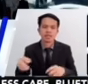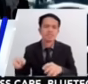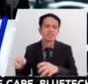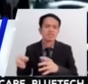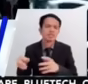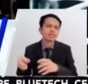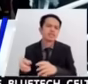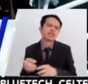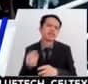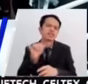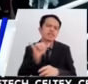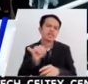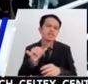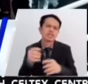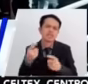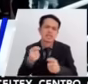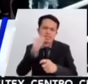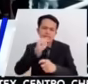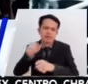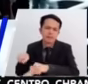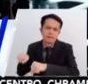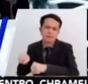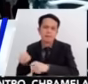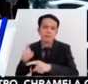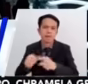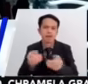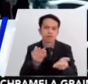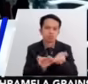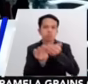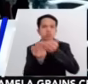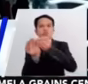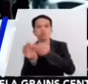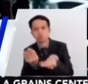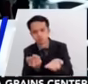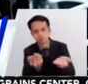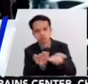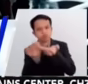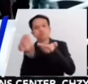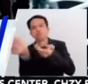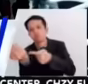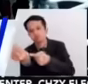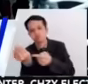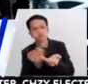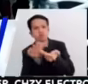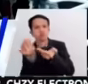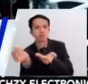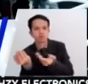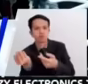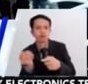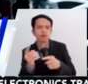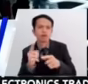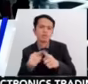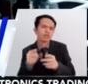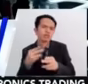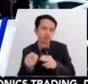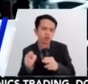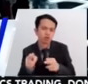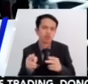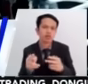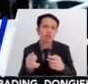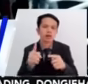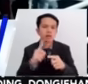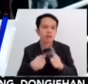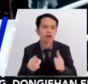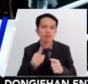yon, pero talagang medyo tumagilid, ano, at one point itong barko, pero saglit lang naman yon. Pero yung talagang nagpabago ng lahat